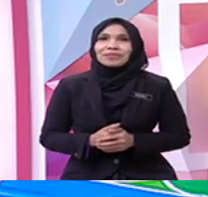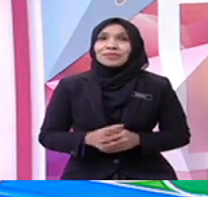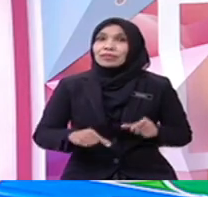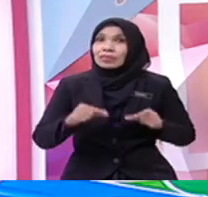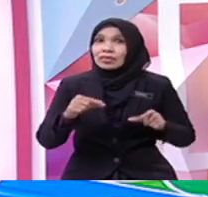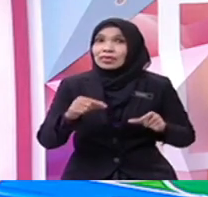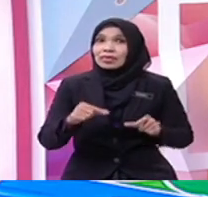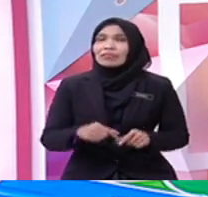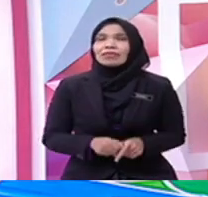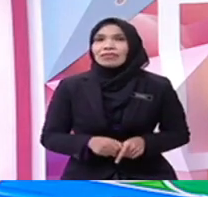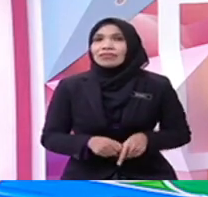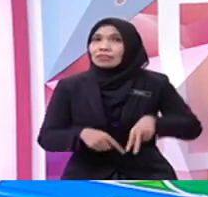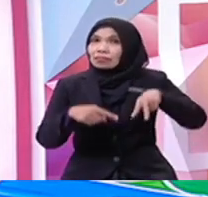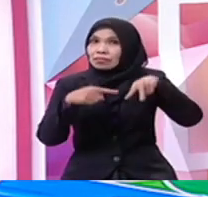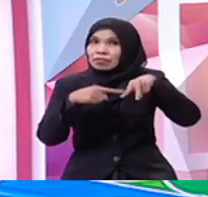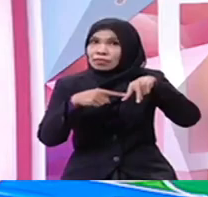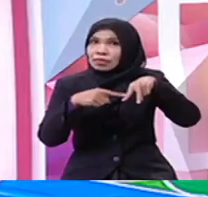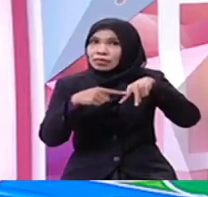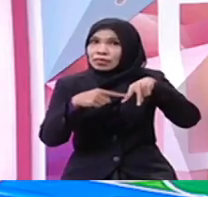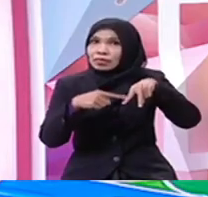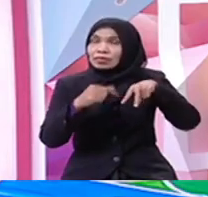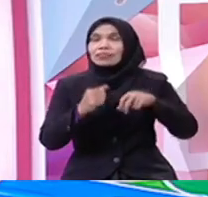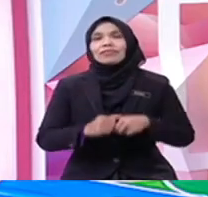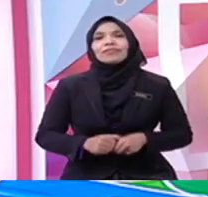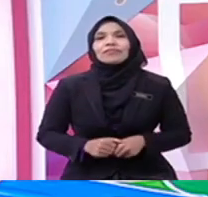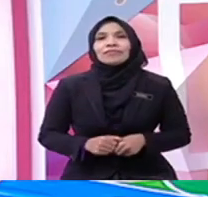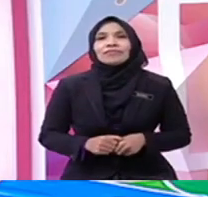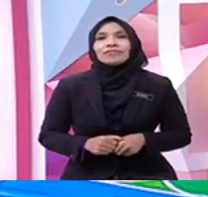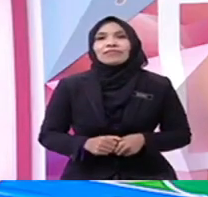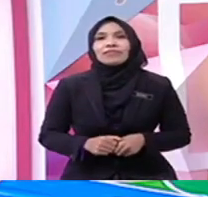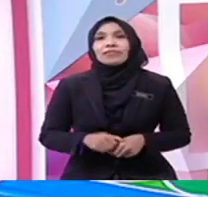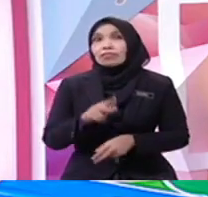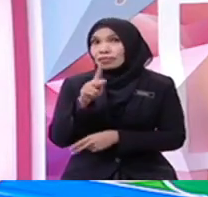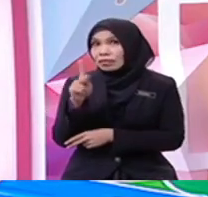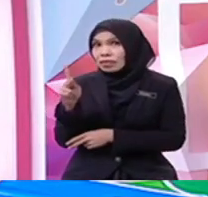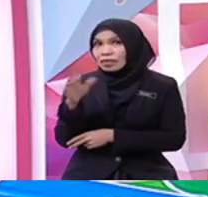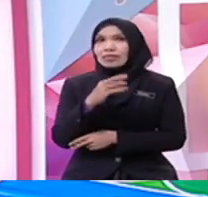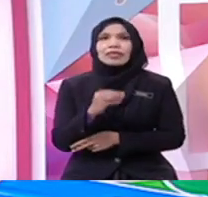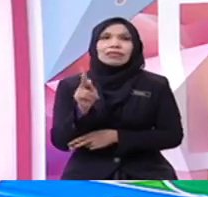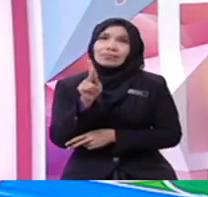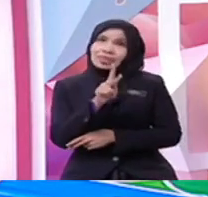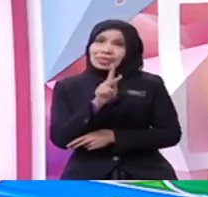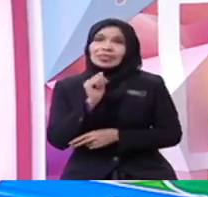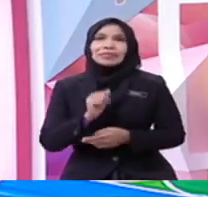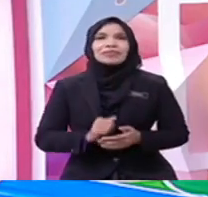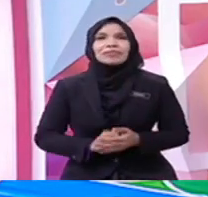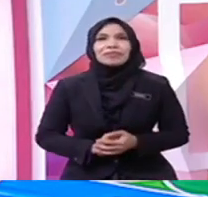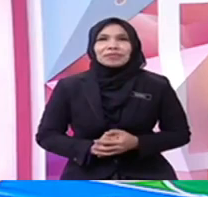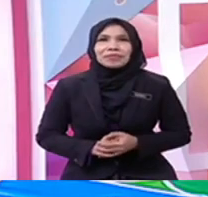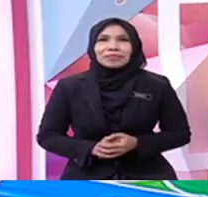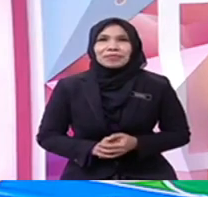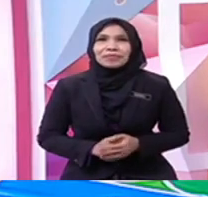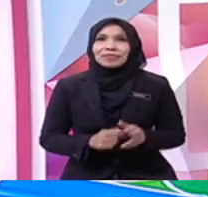ini untuk kemahiran untuk asal nih ya gerak kaki kekancanan dan juga kiri-kiri deh